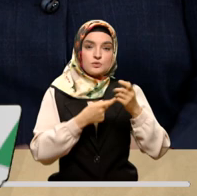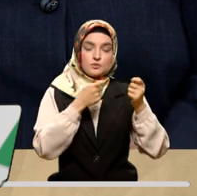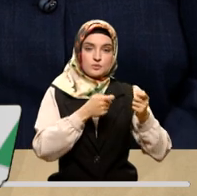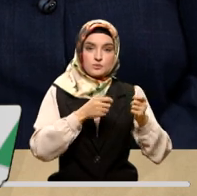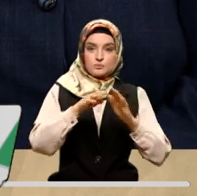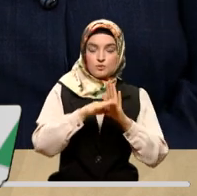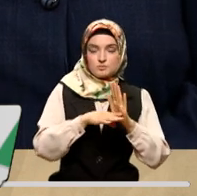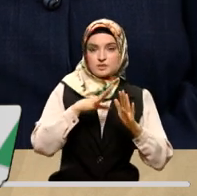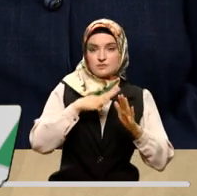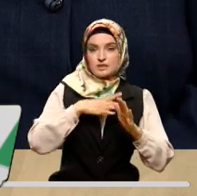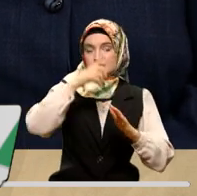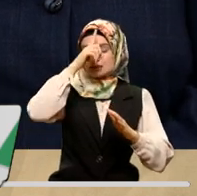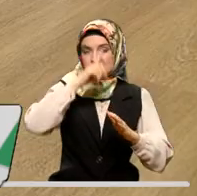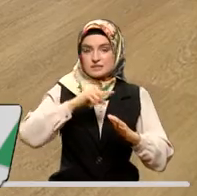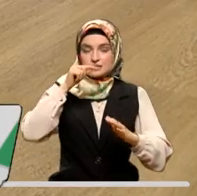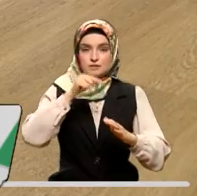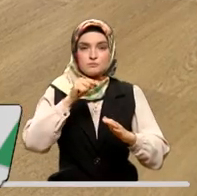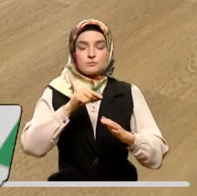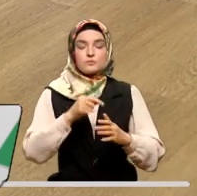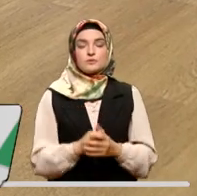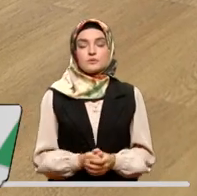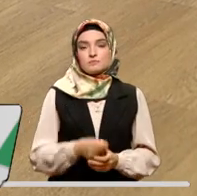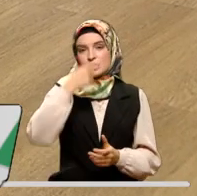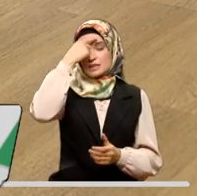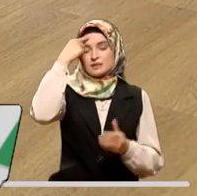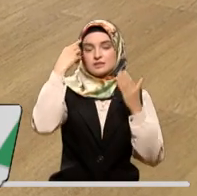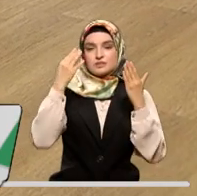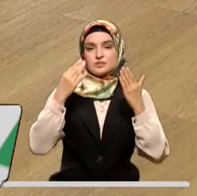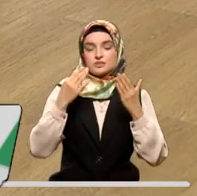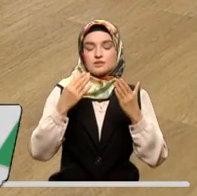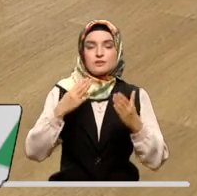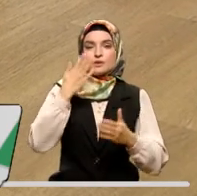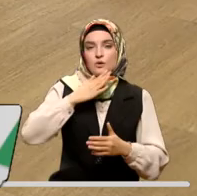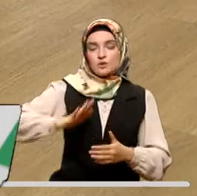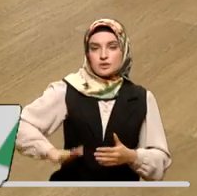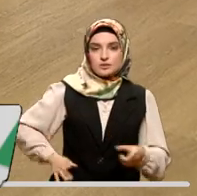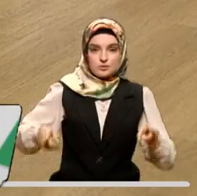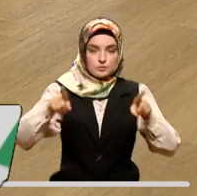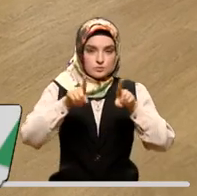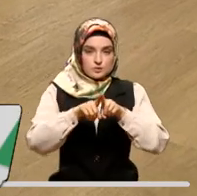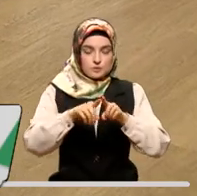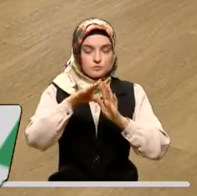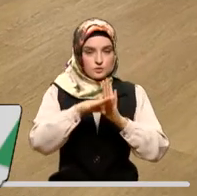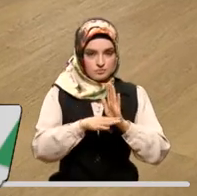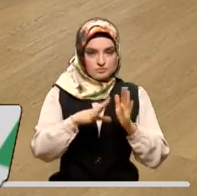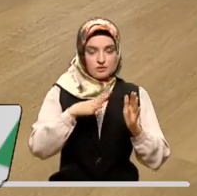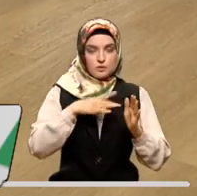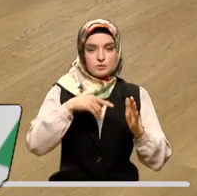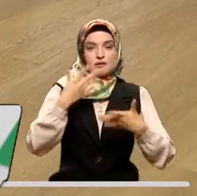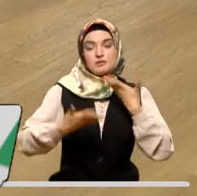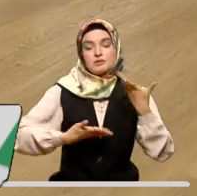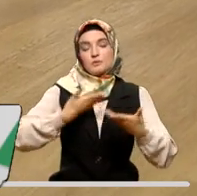kez bu sene inşallah öğrenciyle buluşturacağız hem programı hem etkinlikleri. Bunda da